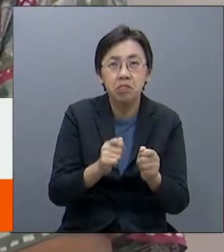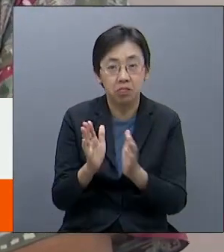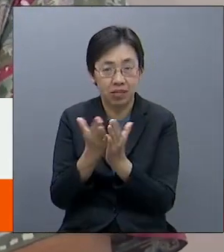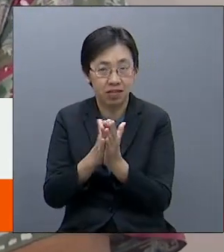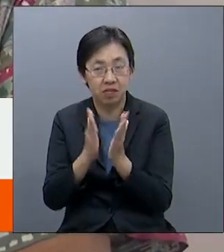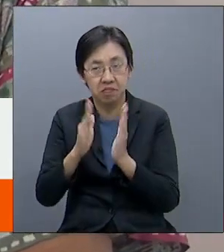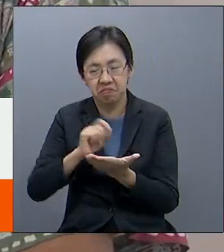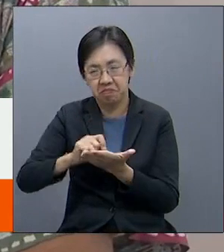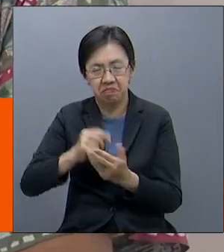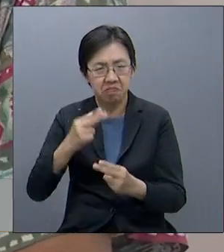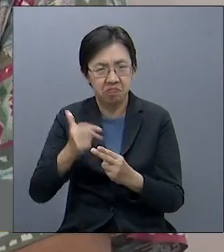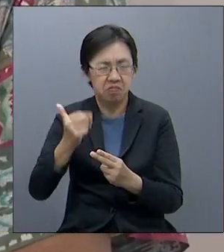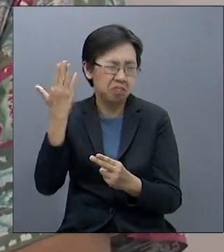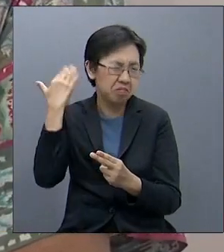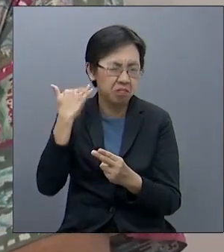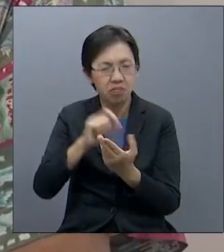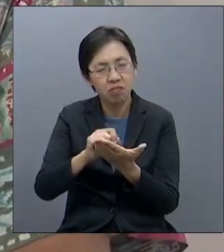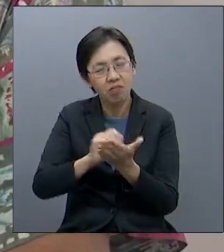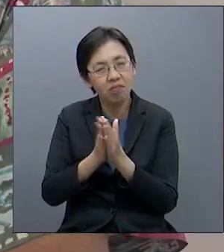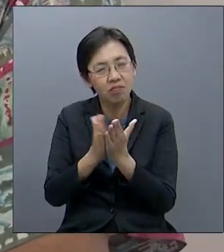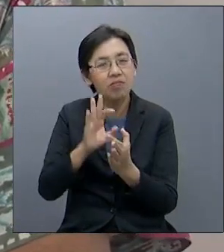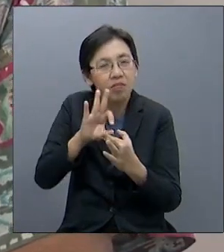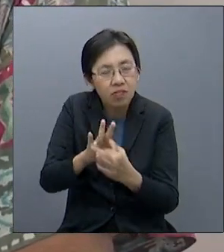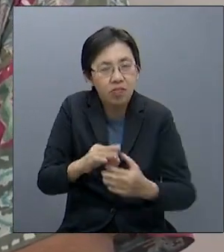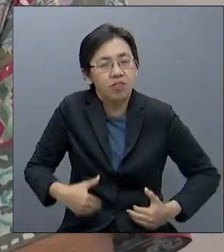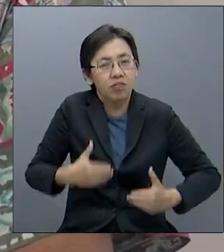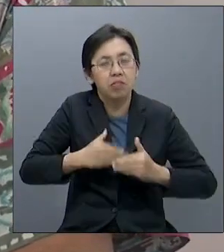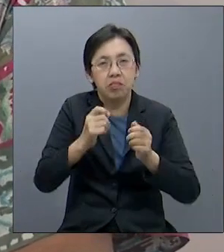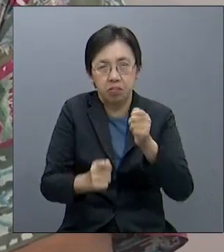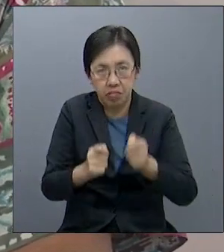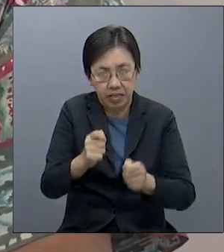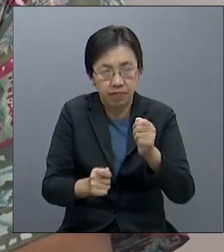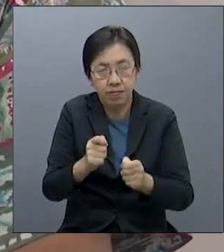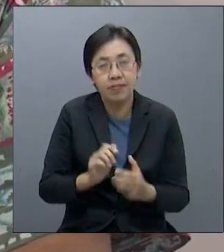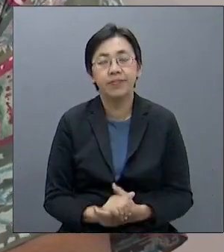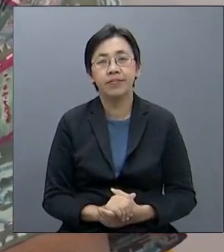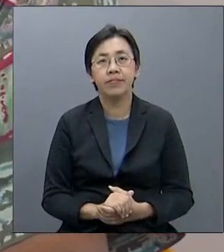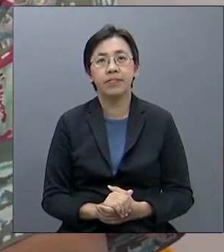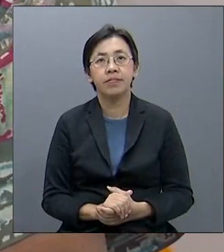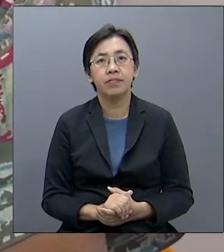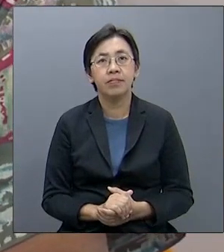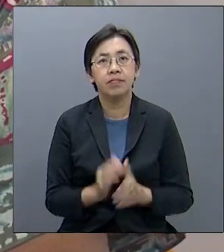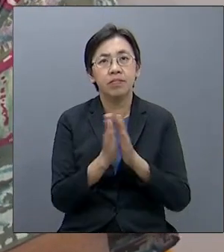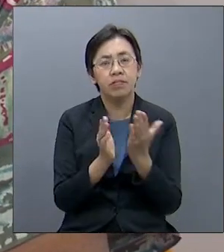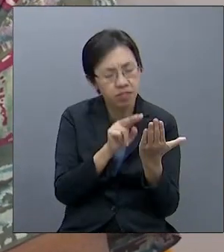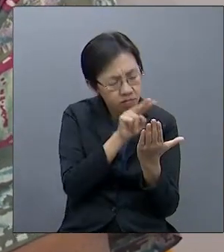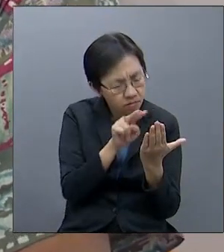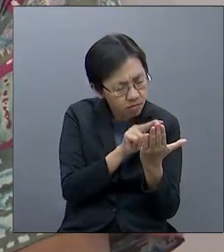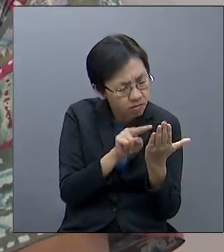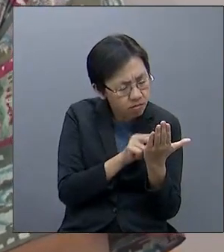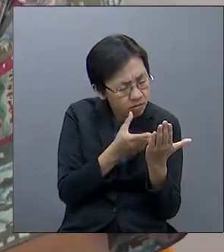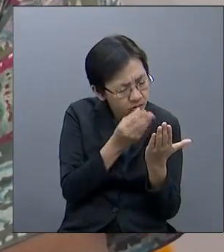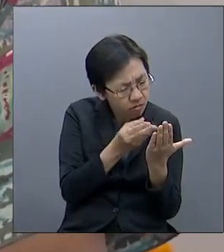ขียนรุ่นในอดีตหลายคนก็หลังจาก อ่านเรื่องของครูมนัสแล้วก็รู้สึกว่ามัน